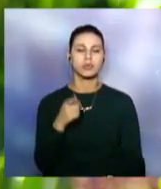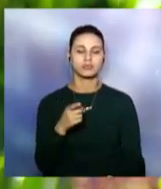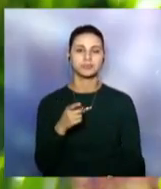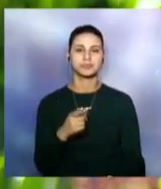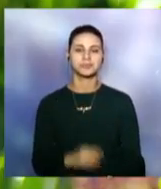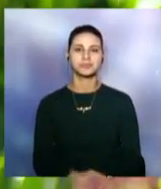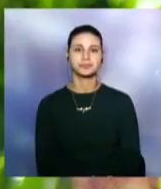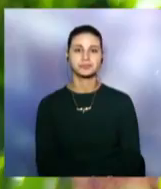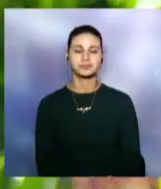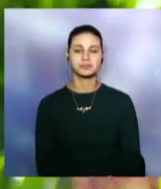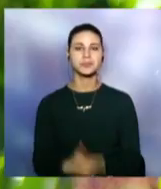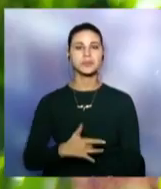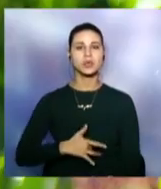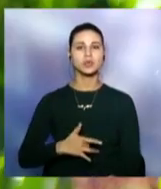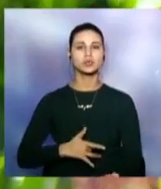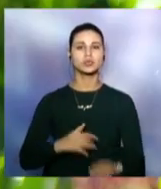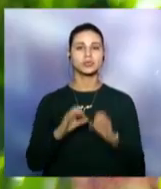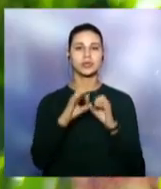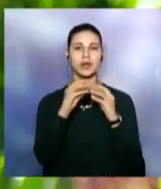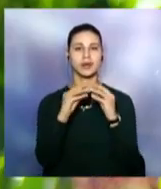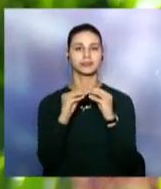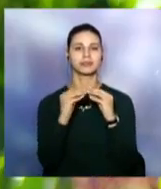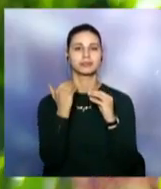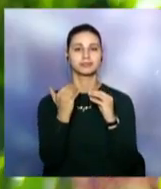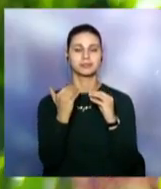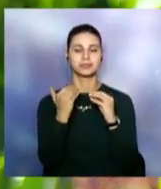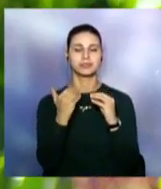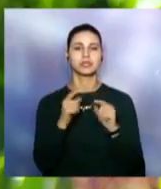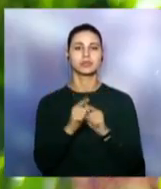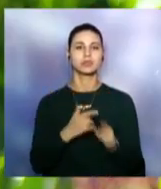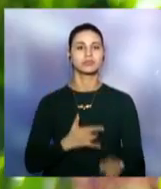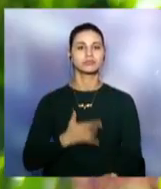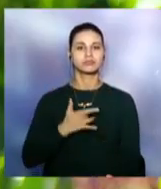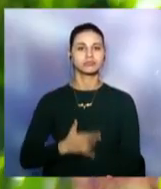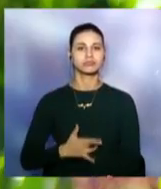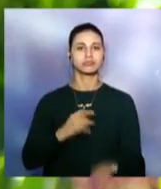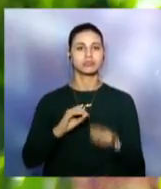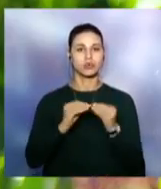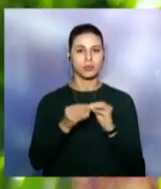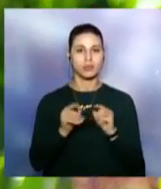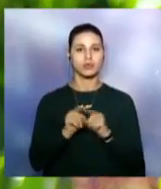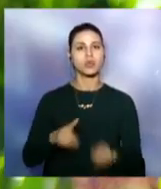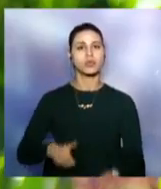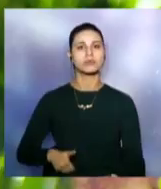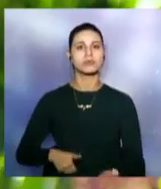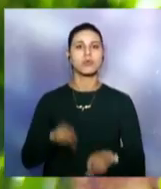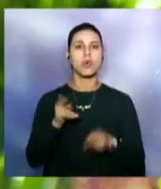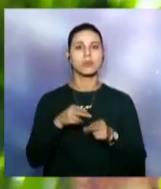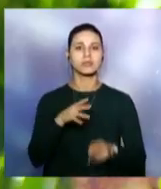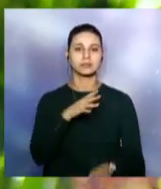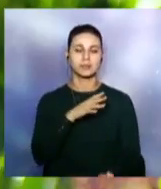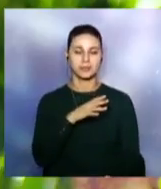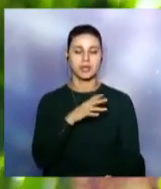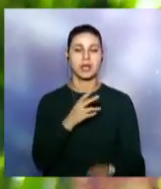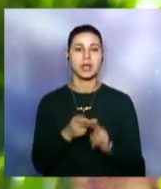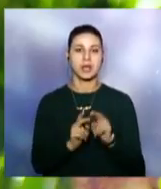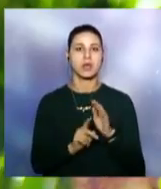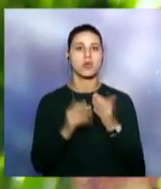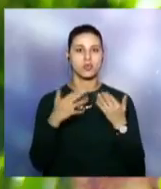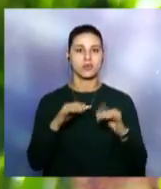გამო, გასტროეზოფაგული რეფლუქსის გამო და რამოდენიმე აპენდიციტი. ამის შემდეგ უკვე ჩვენ დავიწყეთ